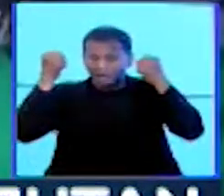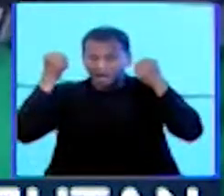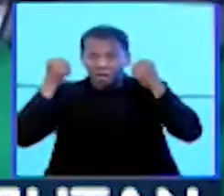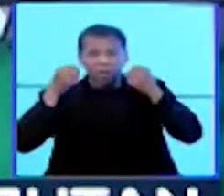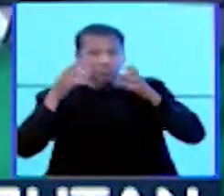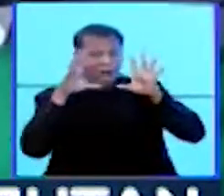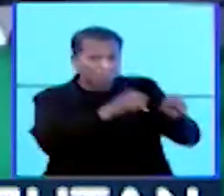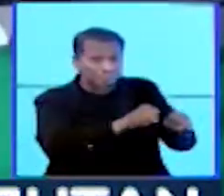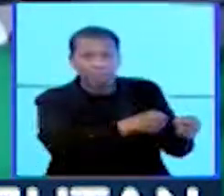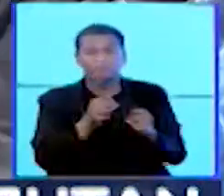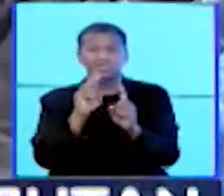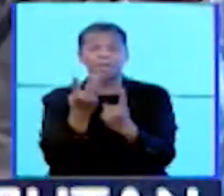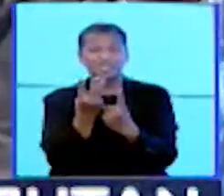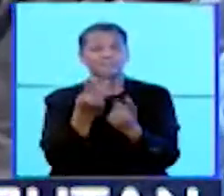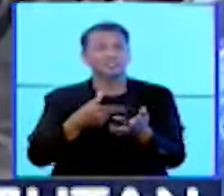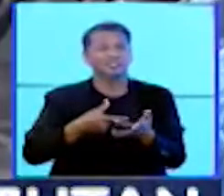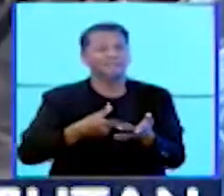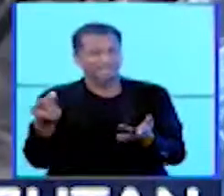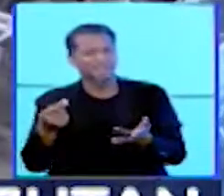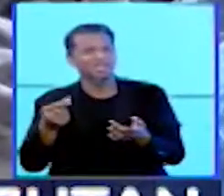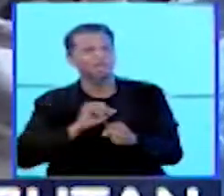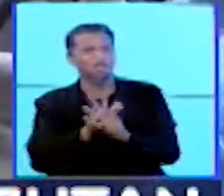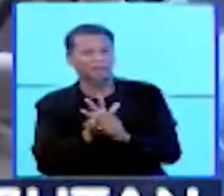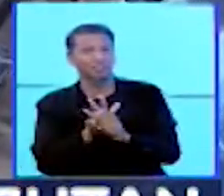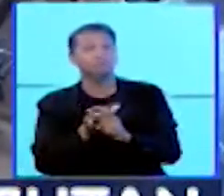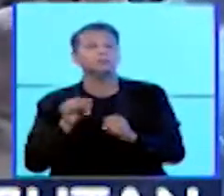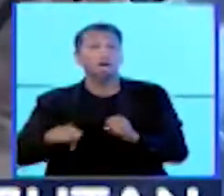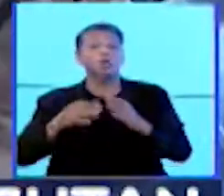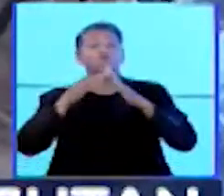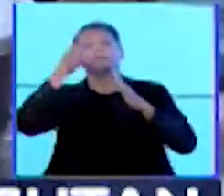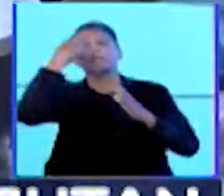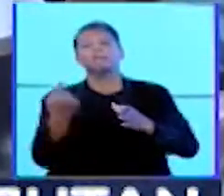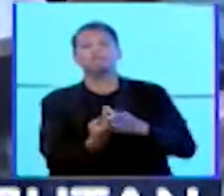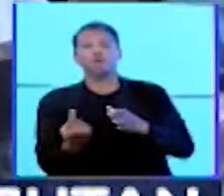13 diantaranya reaktif COVID-19 dan diisolasi di Rumah Sakit Polri